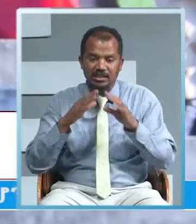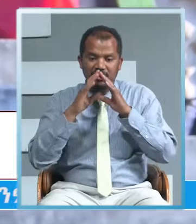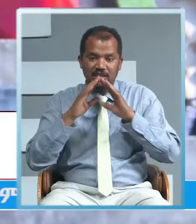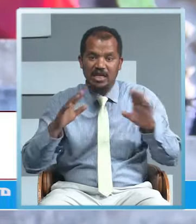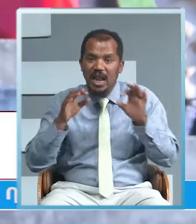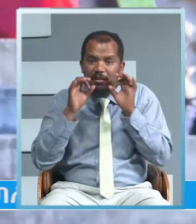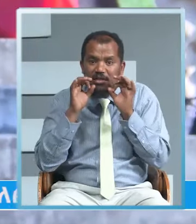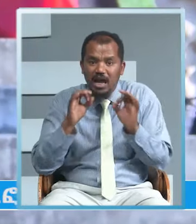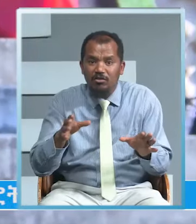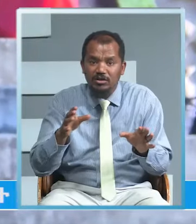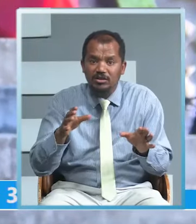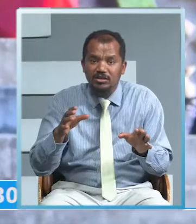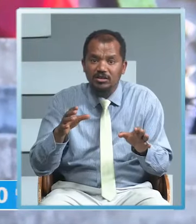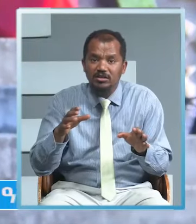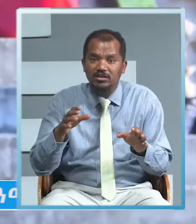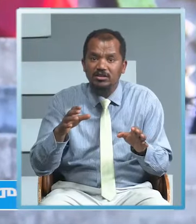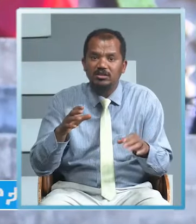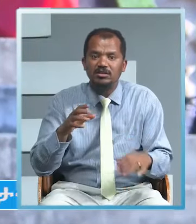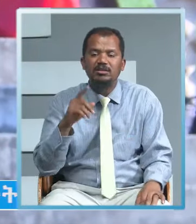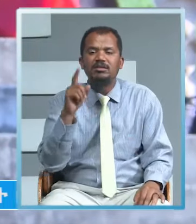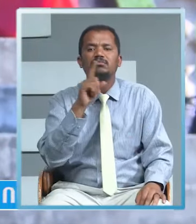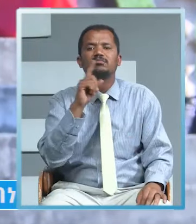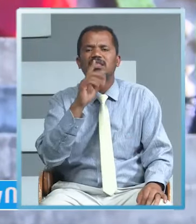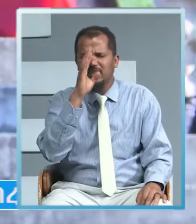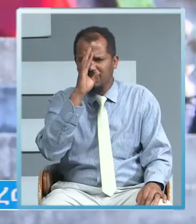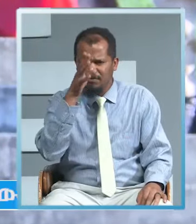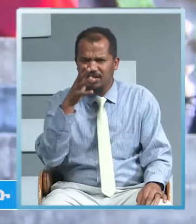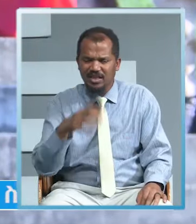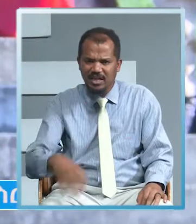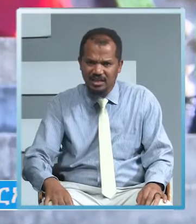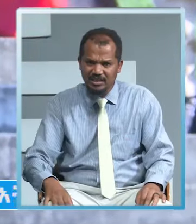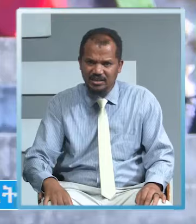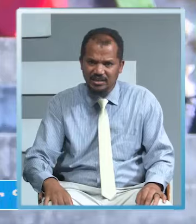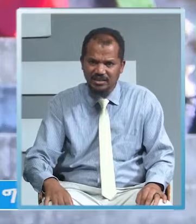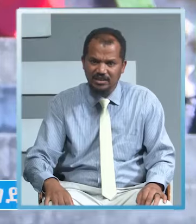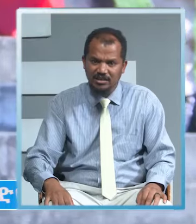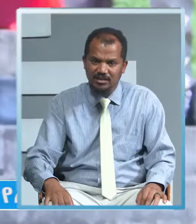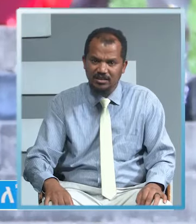ሰላም ሳይኖር ምን እንደሚፈጠር